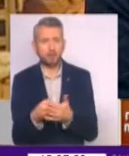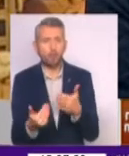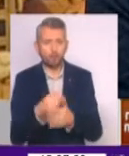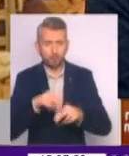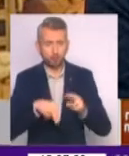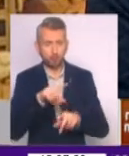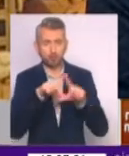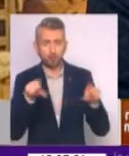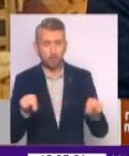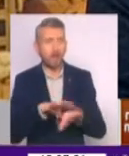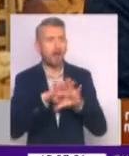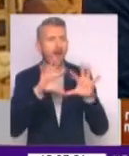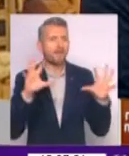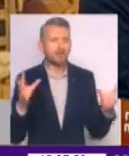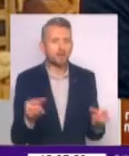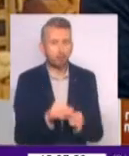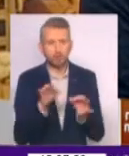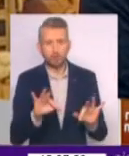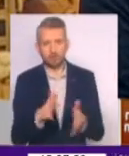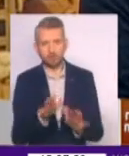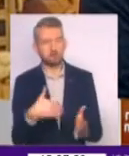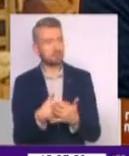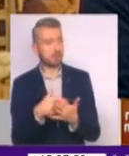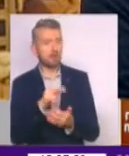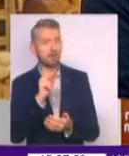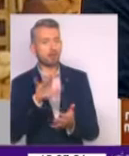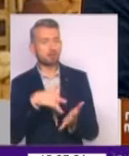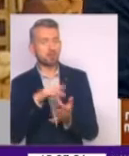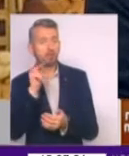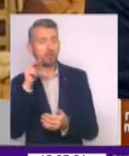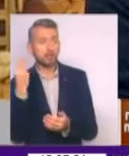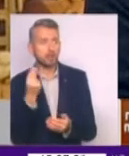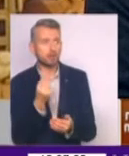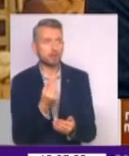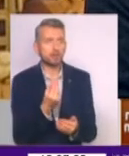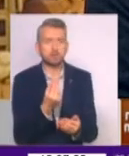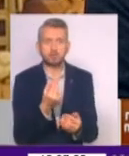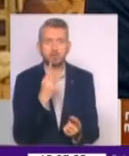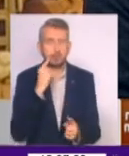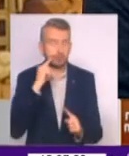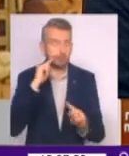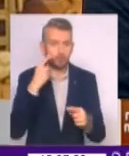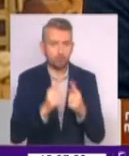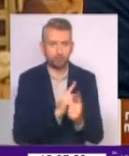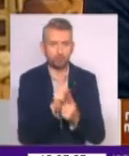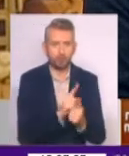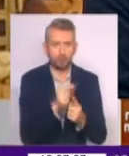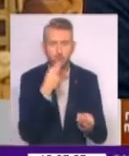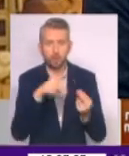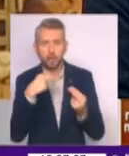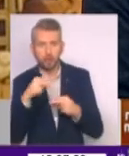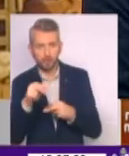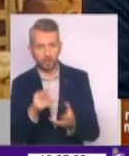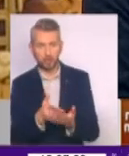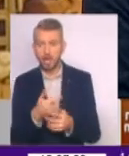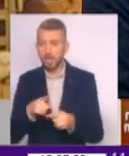цілому нічого не відбулося. В той час, як в Чернігові відбувається просто революційні поліпшення в плані створення велоінфраструктури. Це